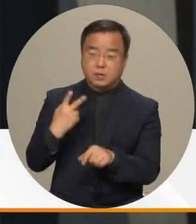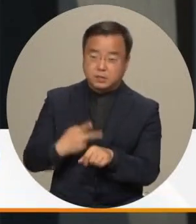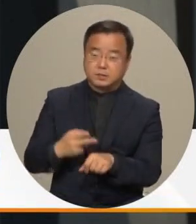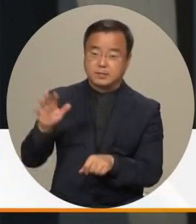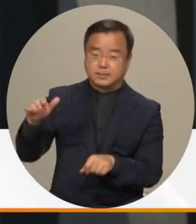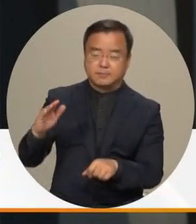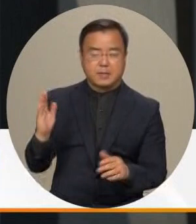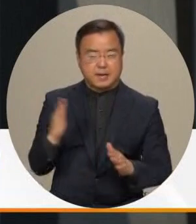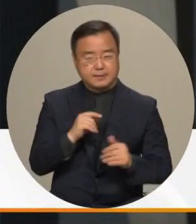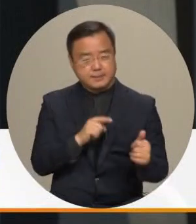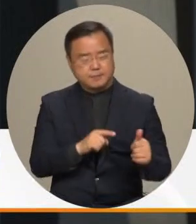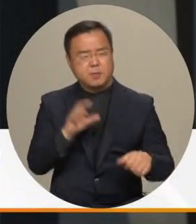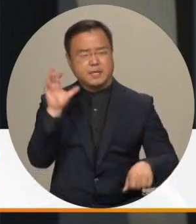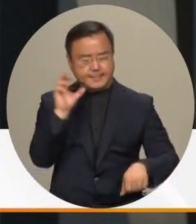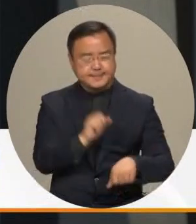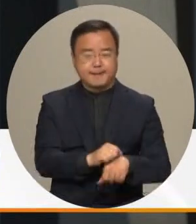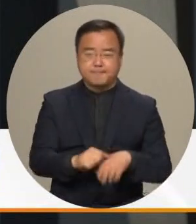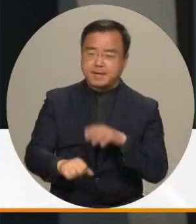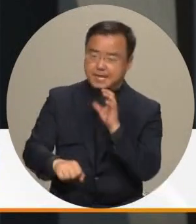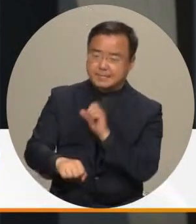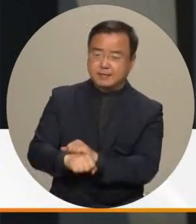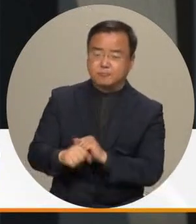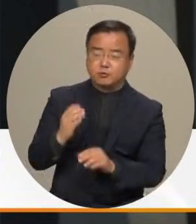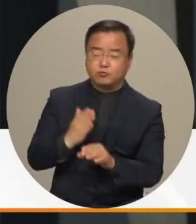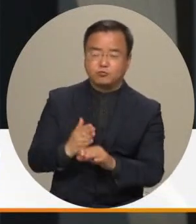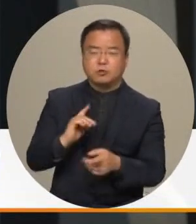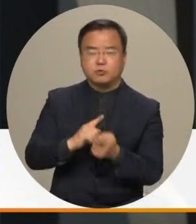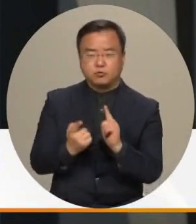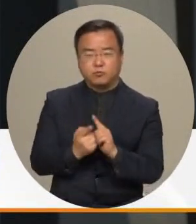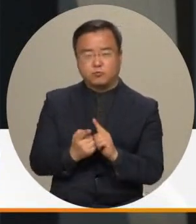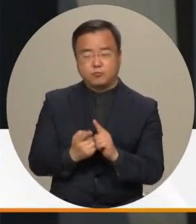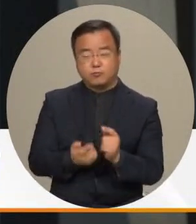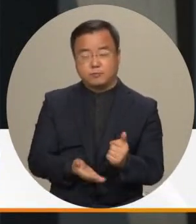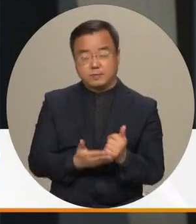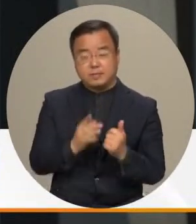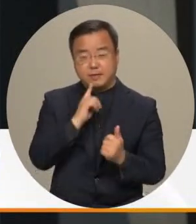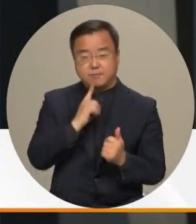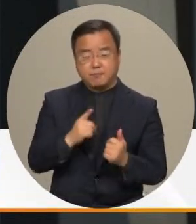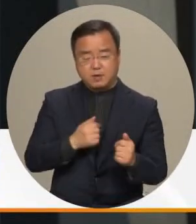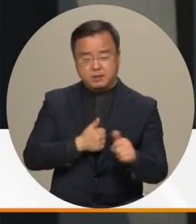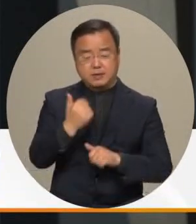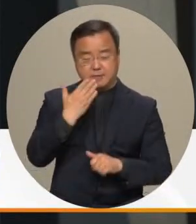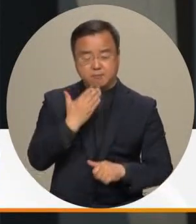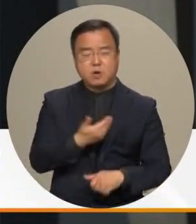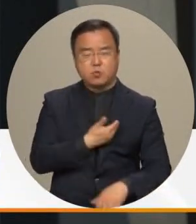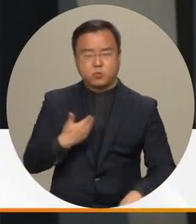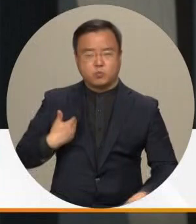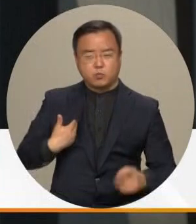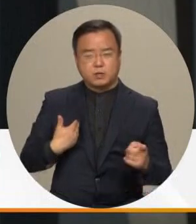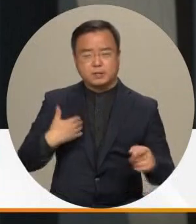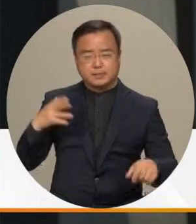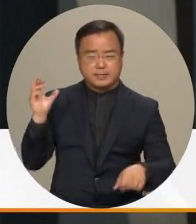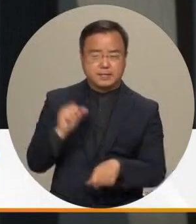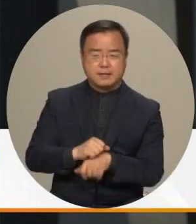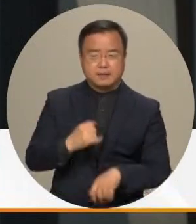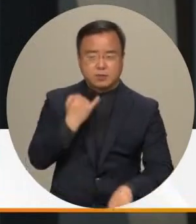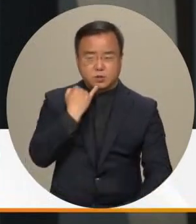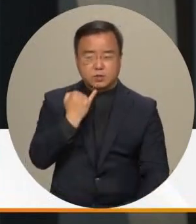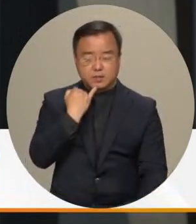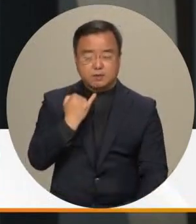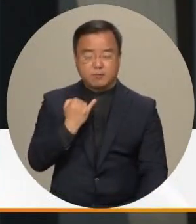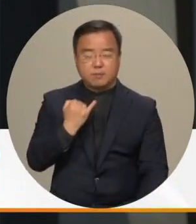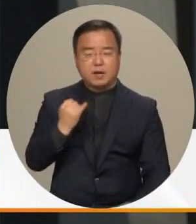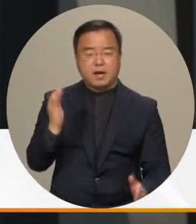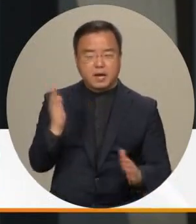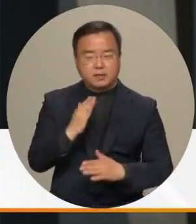잘하고 있어 우리 어떻게든이 어려운 걸 잘 이겨 나갈 수 있을 거야 너 참 괜찮은 사람이야 이런 메시지들을 학생